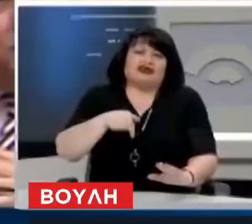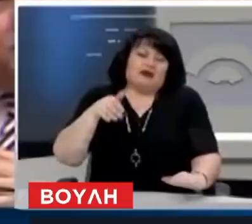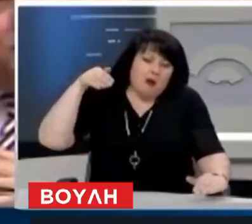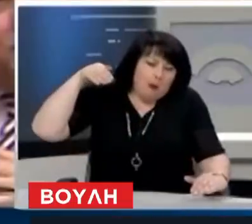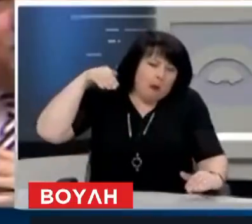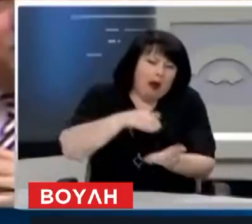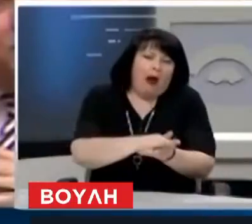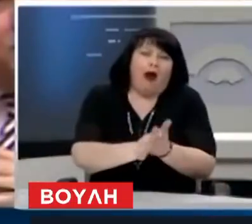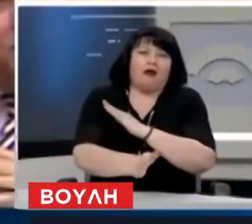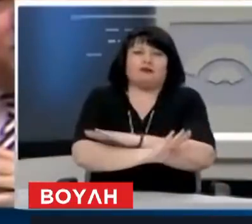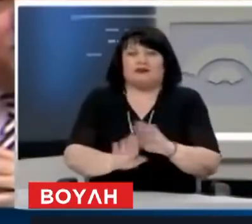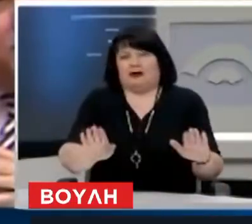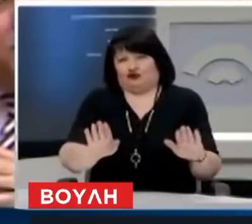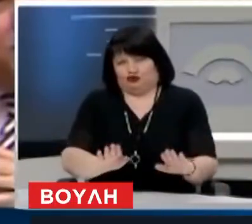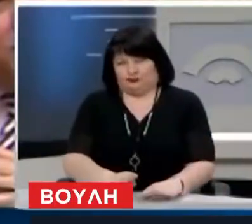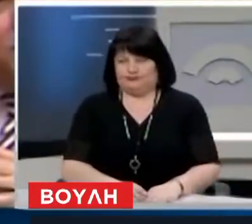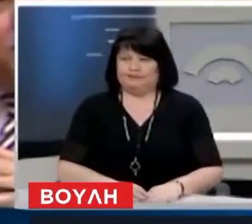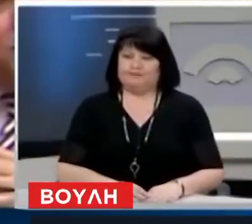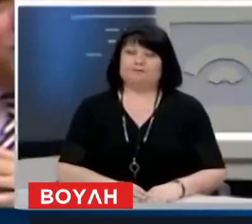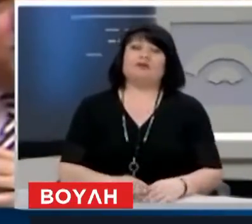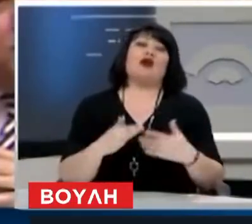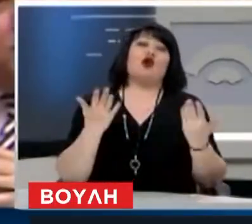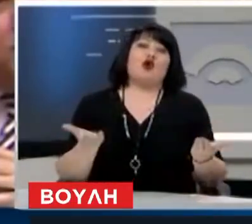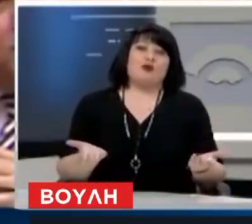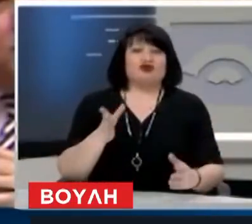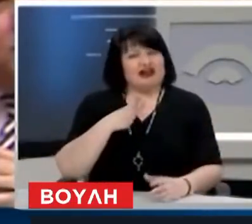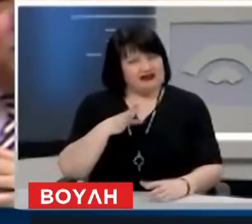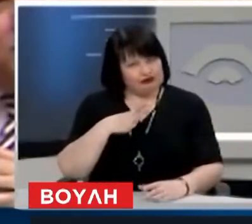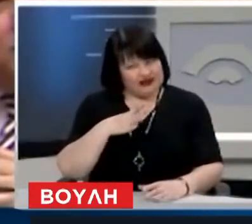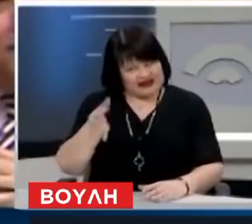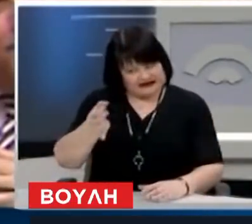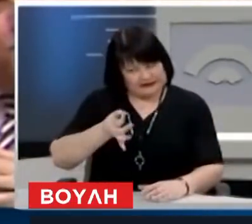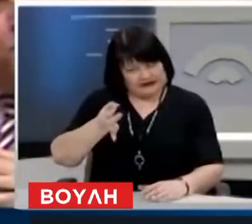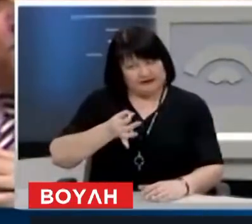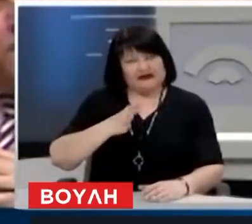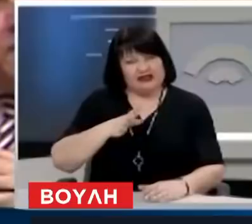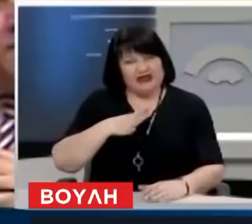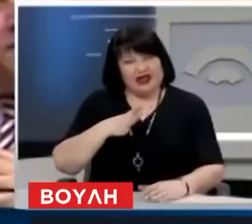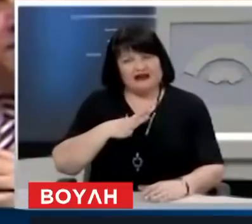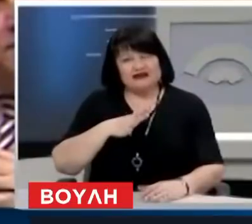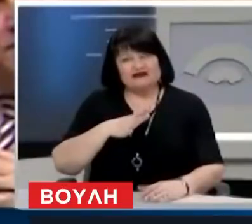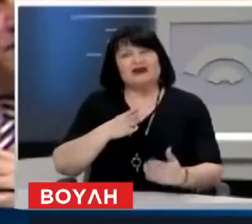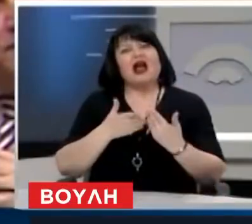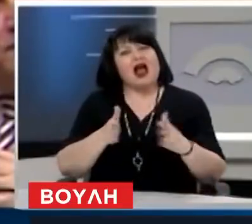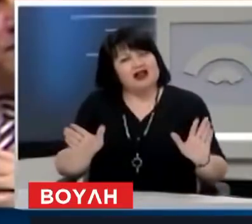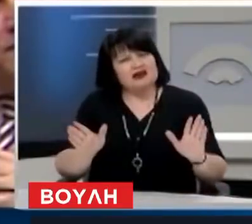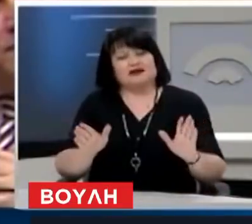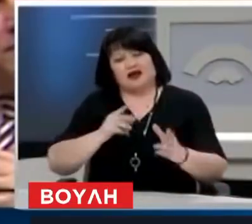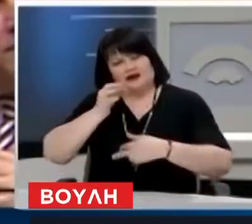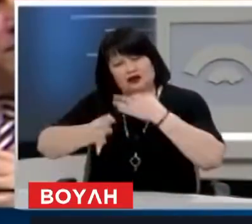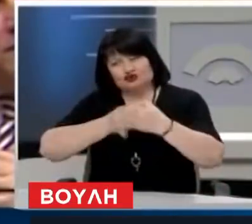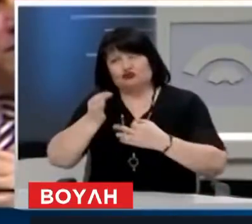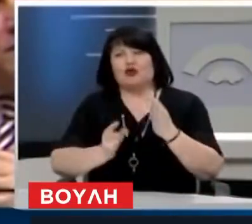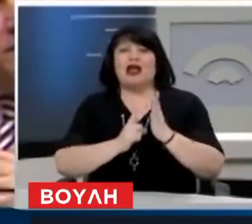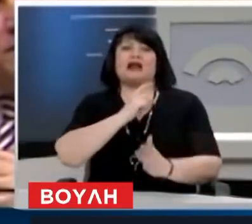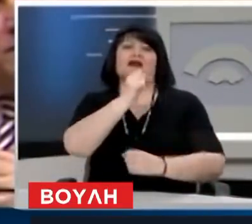σήμερα. Όμως, κύριε Μητσοτάκη, αφού το επιθυμείτε, θα μιλήσουμε ανοιχτά για όλα. Ξέρετε, είμαι